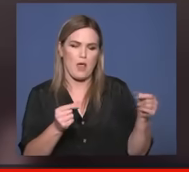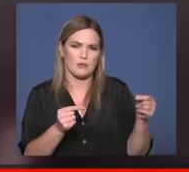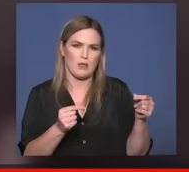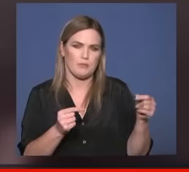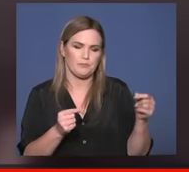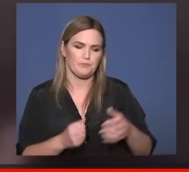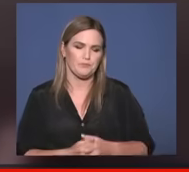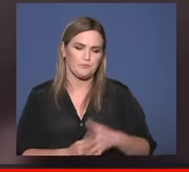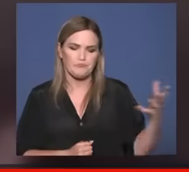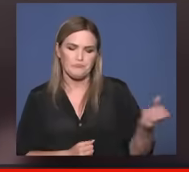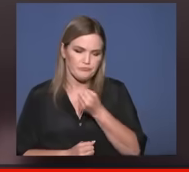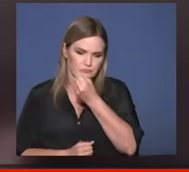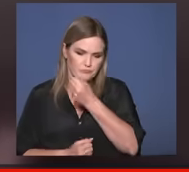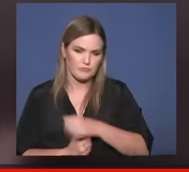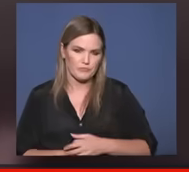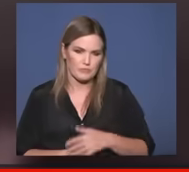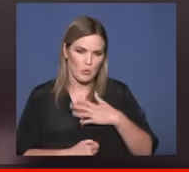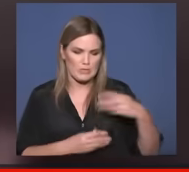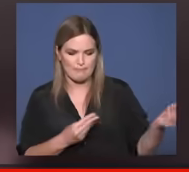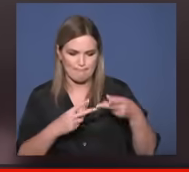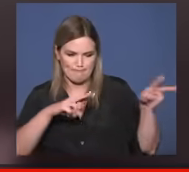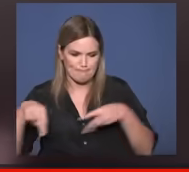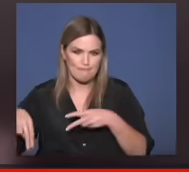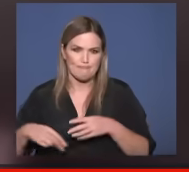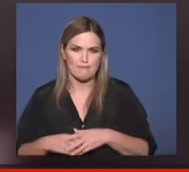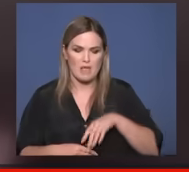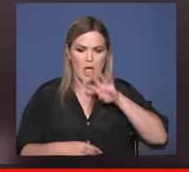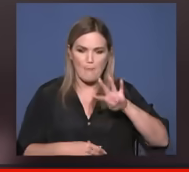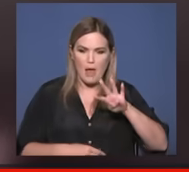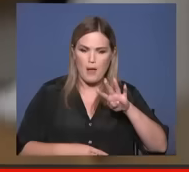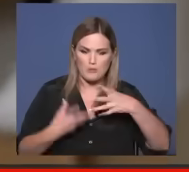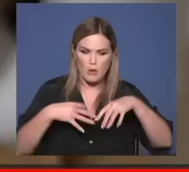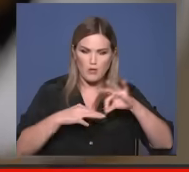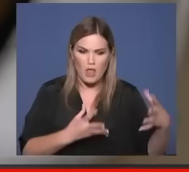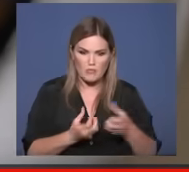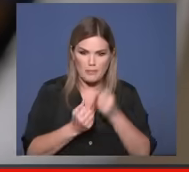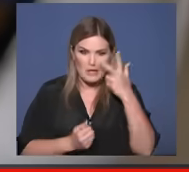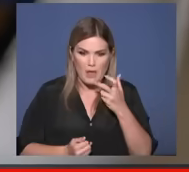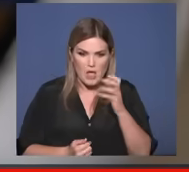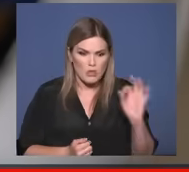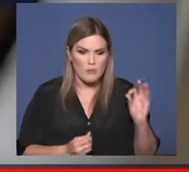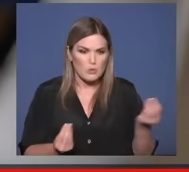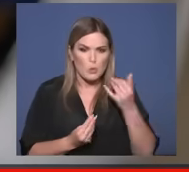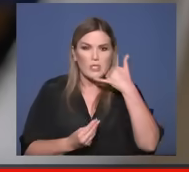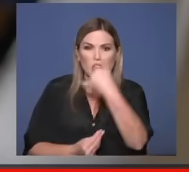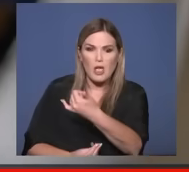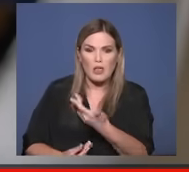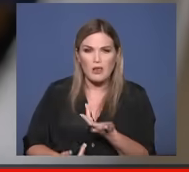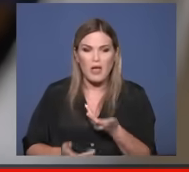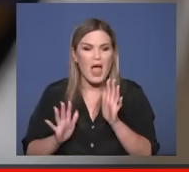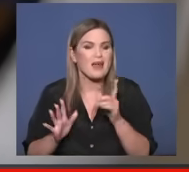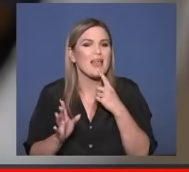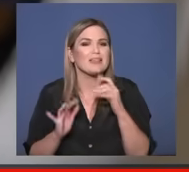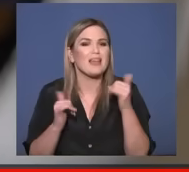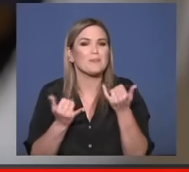מעזה. ארבעה בני משפחה שלך חטופים. הציפייה שלך הייתה שמישהו יתקשר אליך? רק להגיד, אמרתי את זה, אמרתי